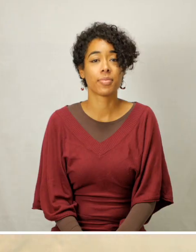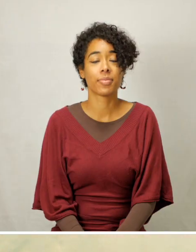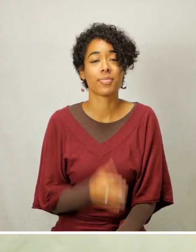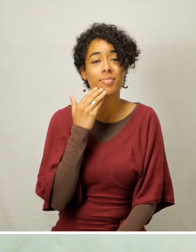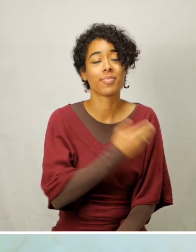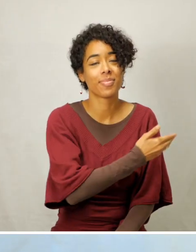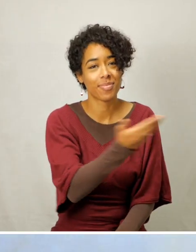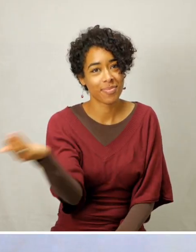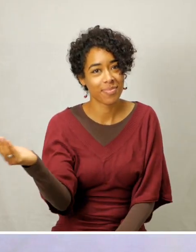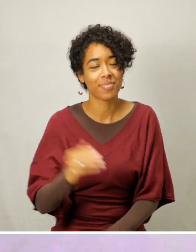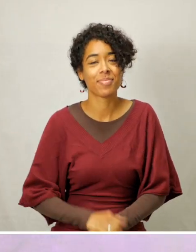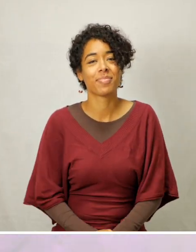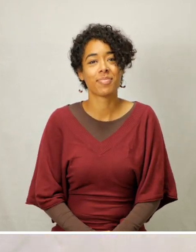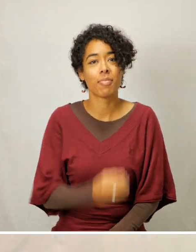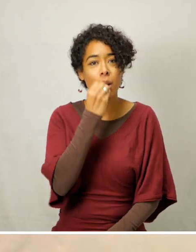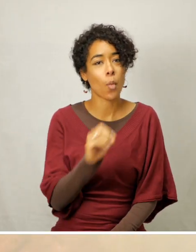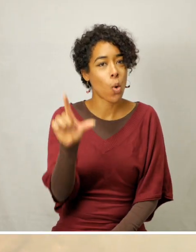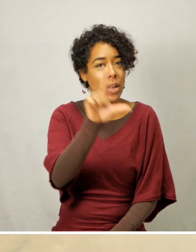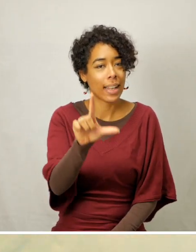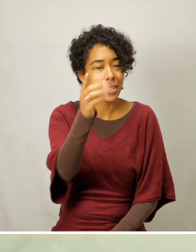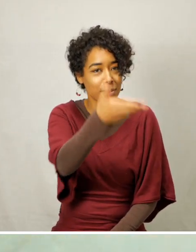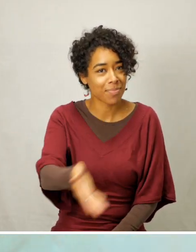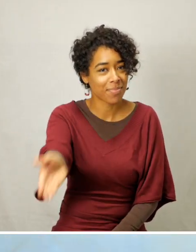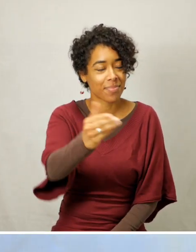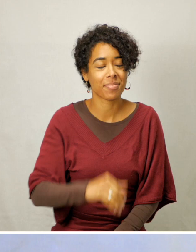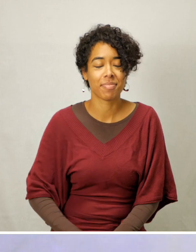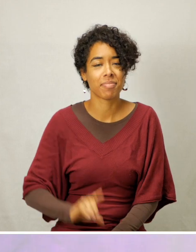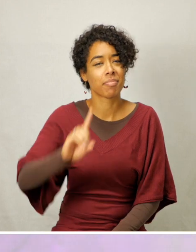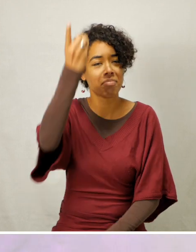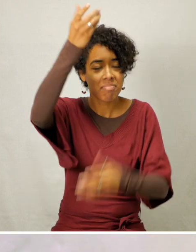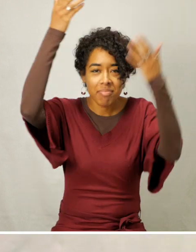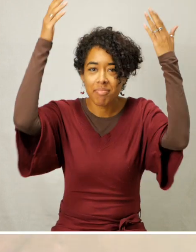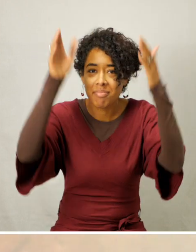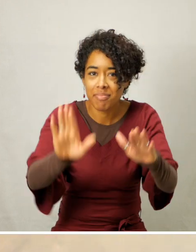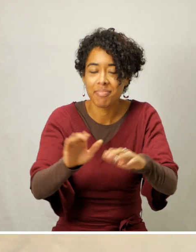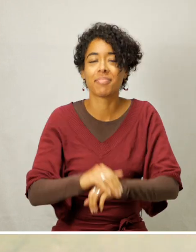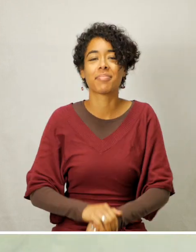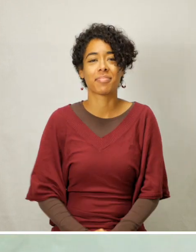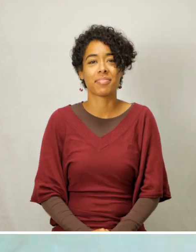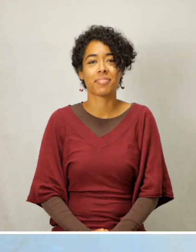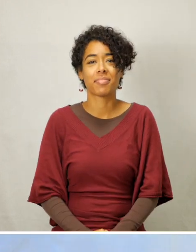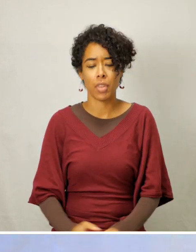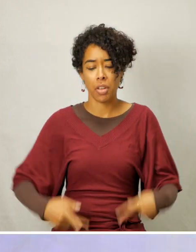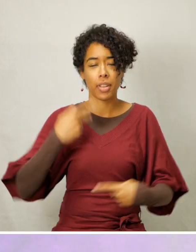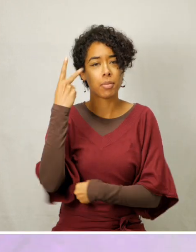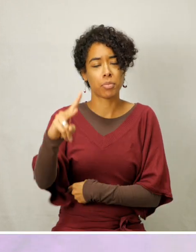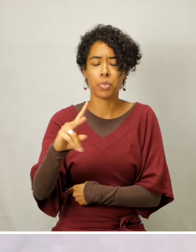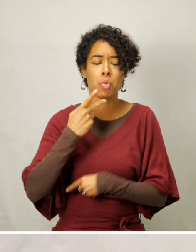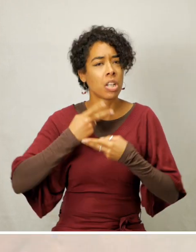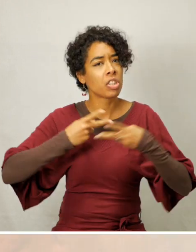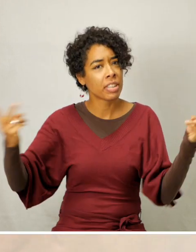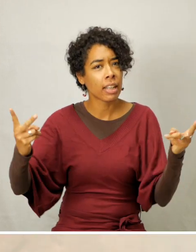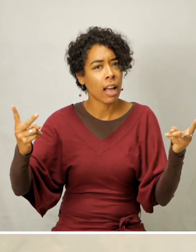Bonjour à tous et à toutes. Un bon lundi à vous dans la présence de Dieu. Voilà, et je déclare sur vos vies qu'aujourd'hui, ça sera une